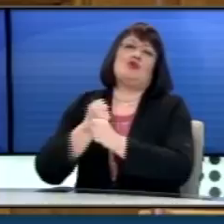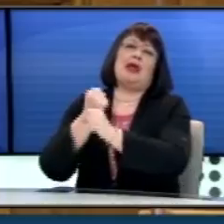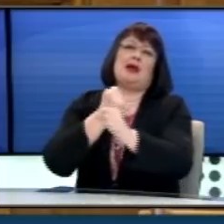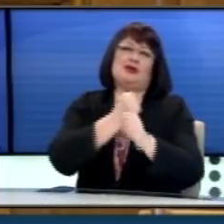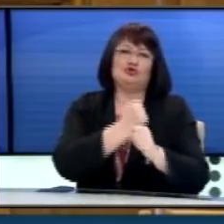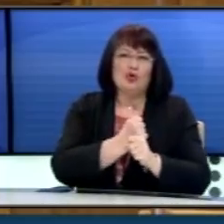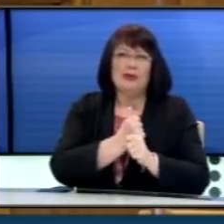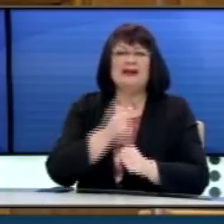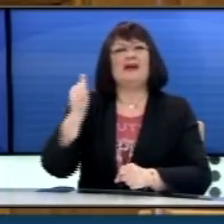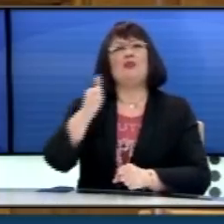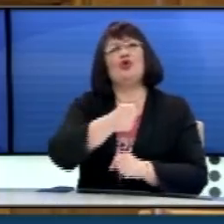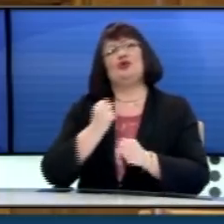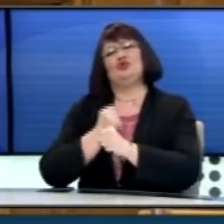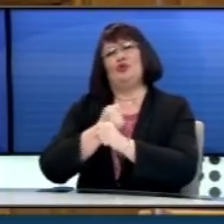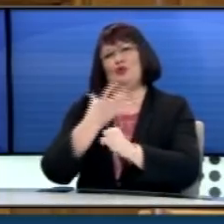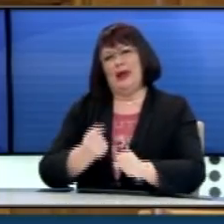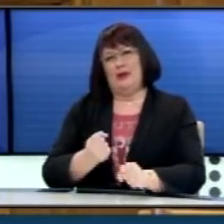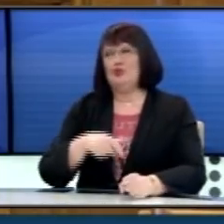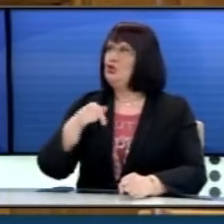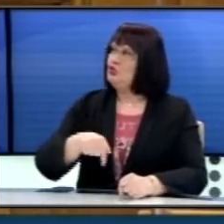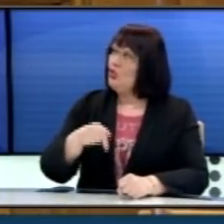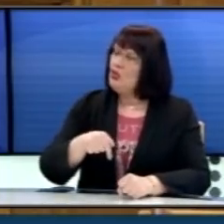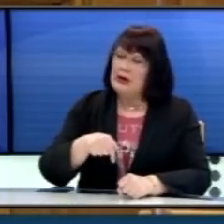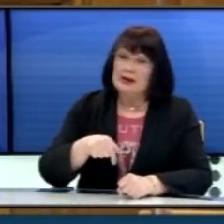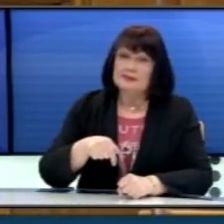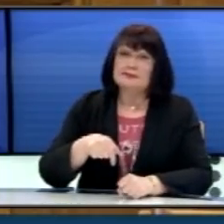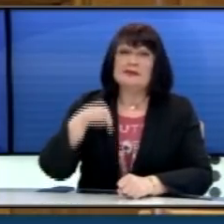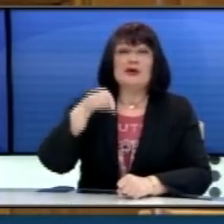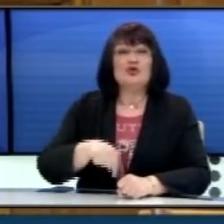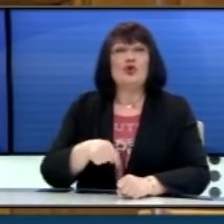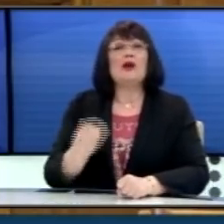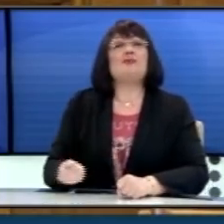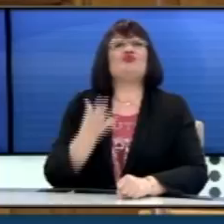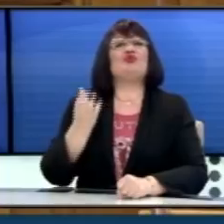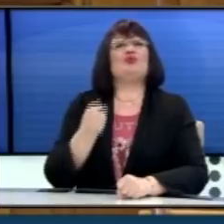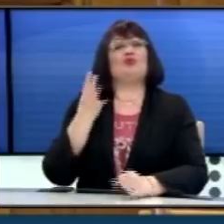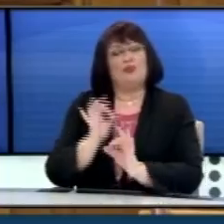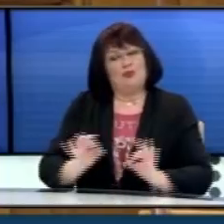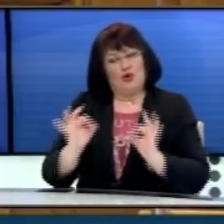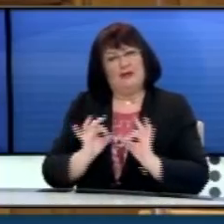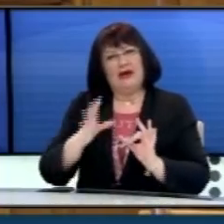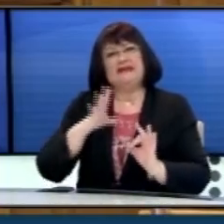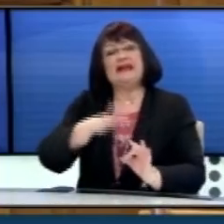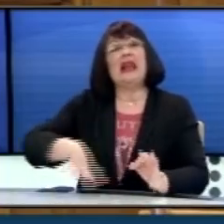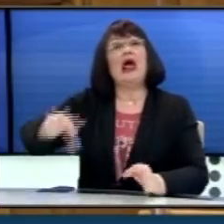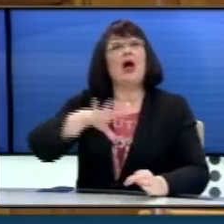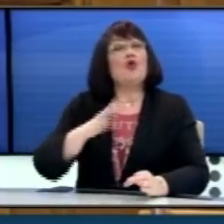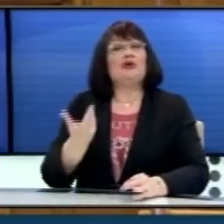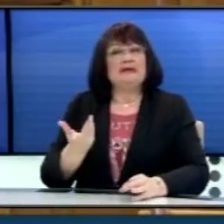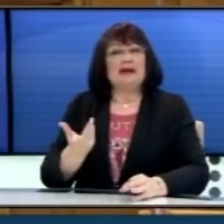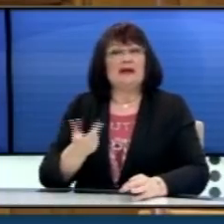εργαζομένων και των αυτοαπασχολουμένων. Τώρα μάλιστα ράβεται καινούριο κουστούμι στο λαό που ακούει στο